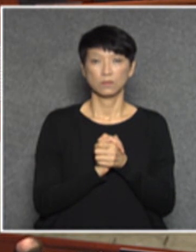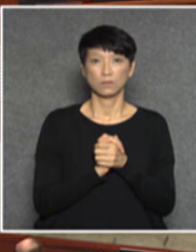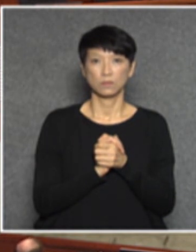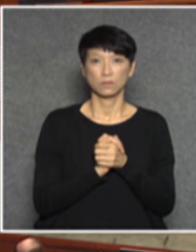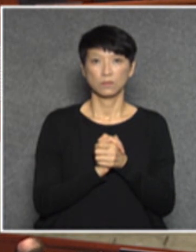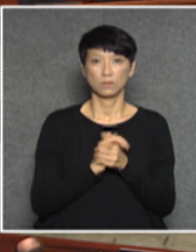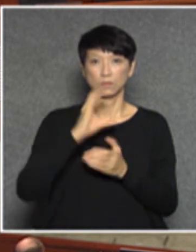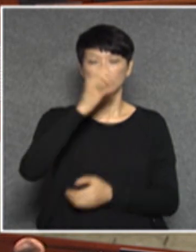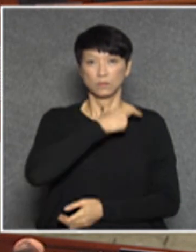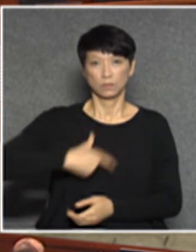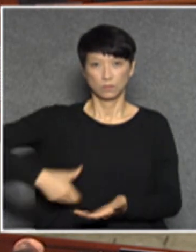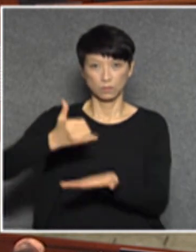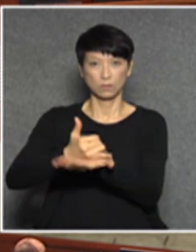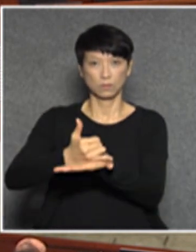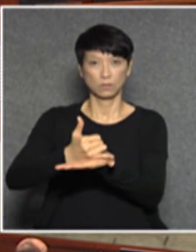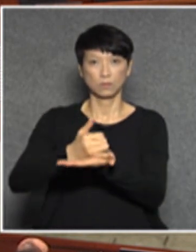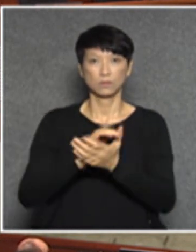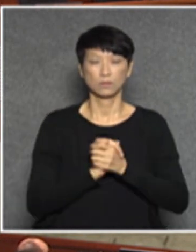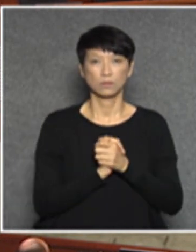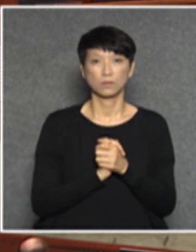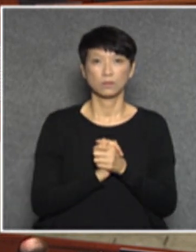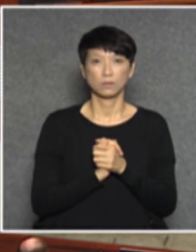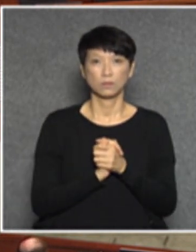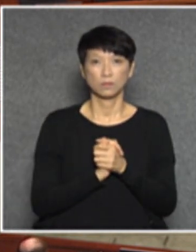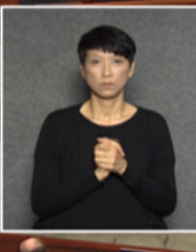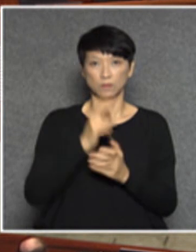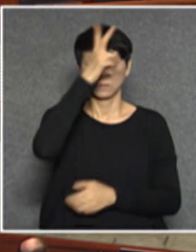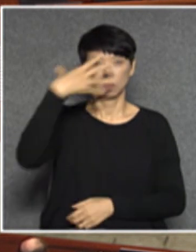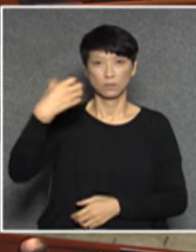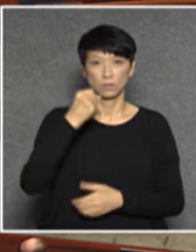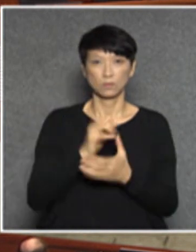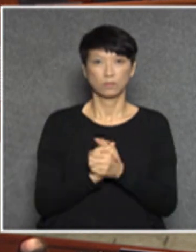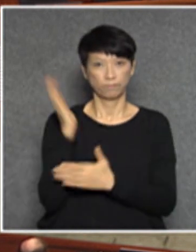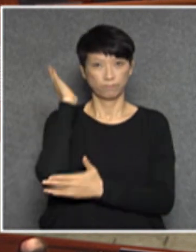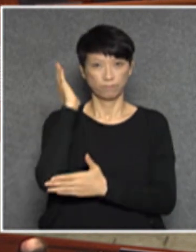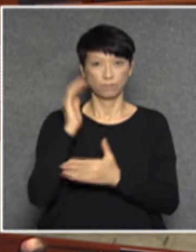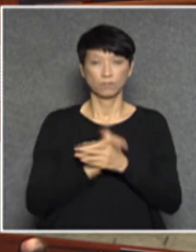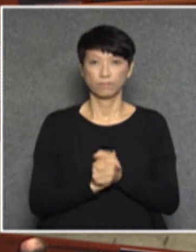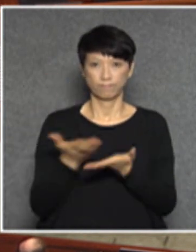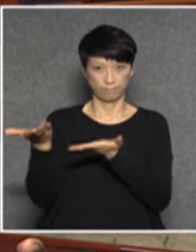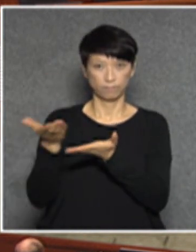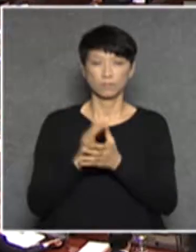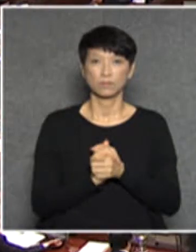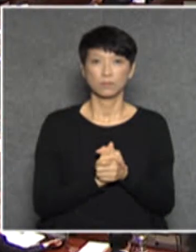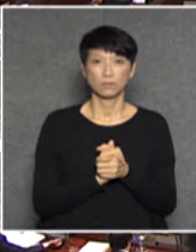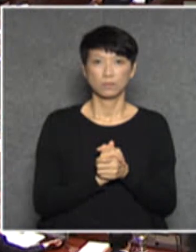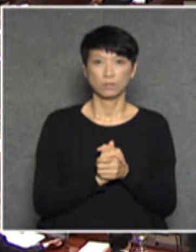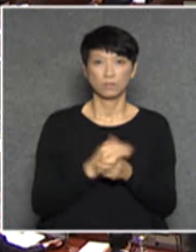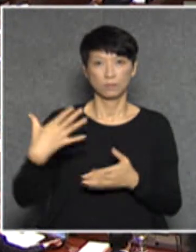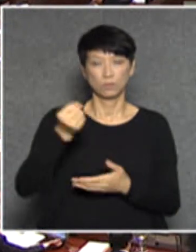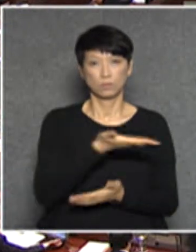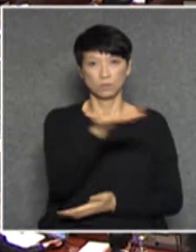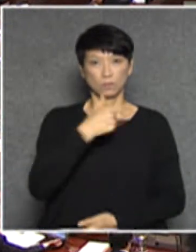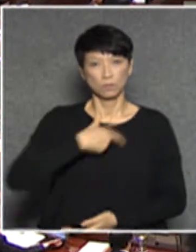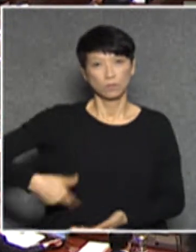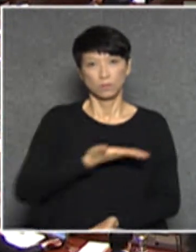陳偉業議員立即坐下。行政長官向本會發言。行政長官。 主席，各位議員，各位